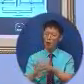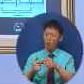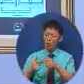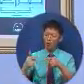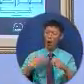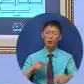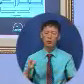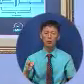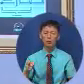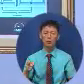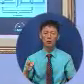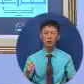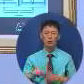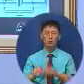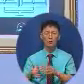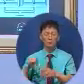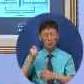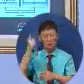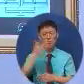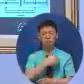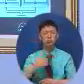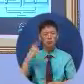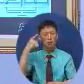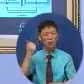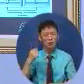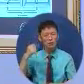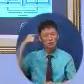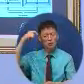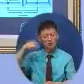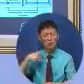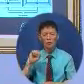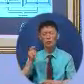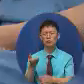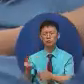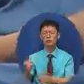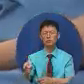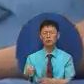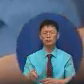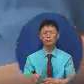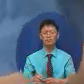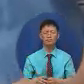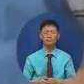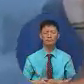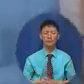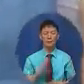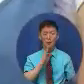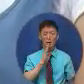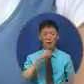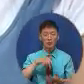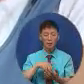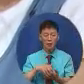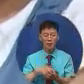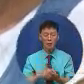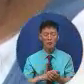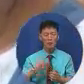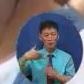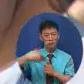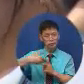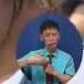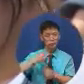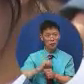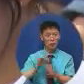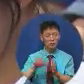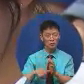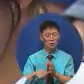있구나를 아니까. 유능하다는 느낌을 주는 게 동기에선 가장 중요해요. 사실 피드백을 받다